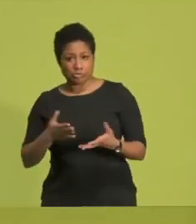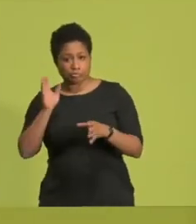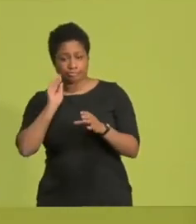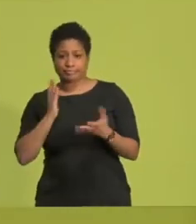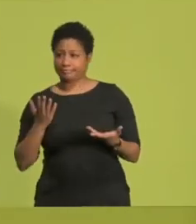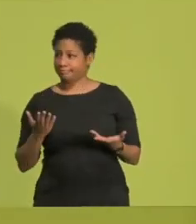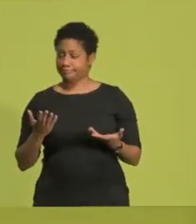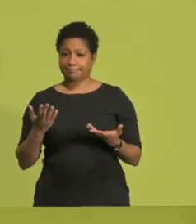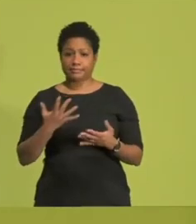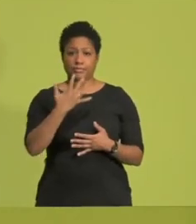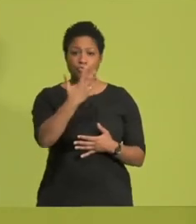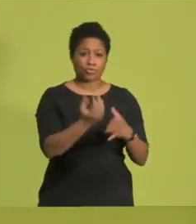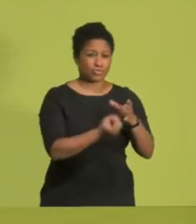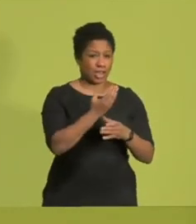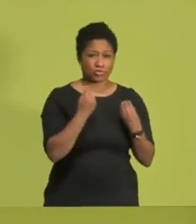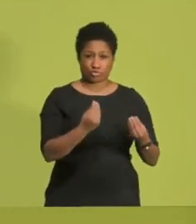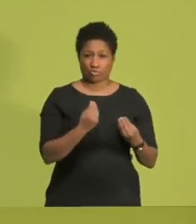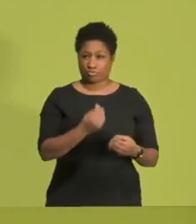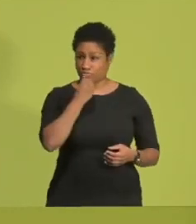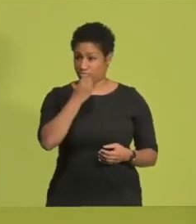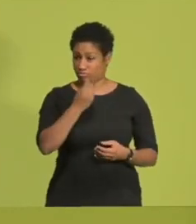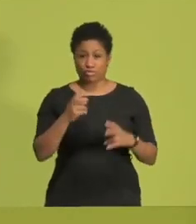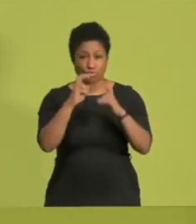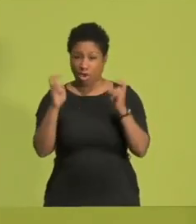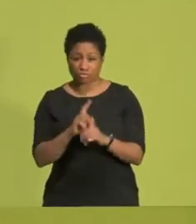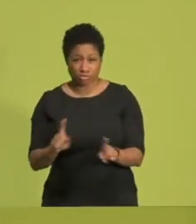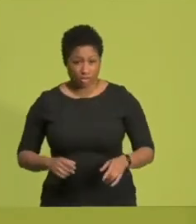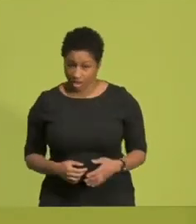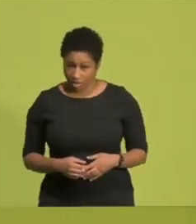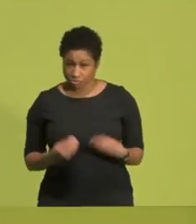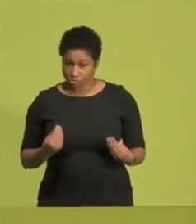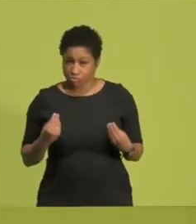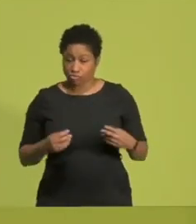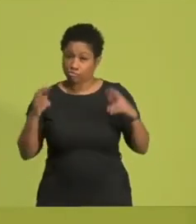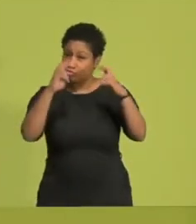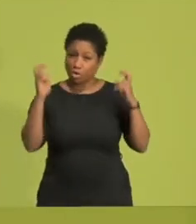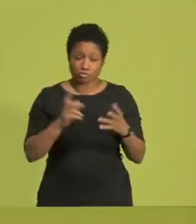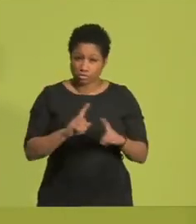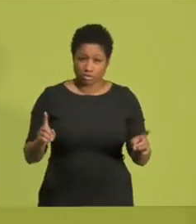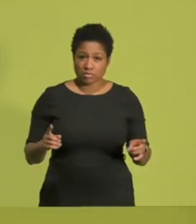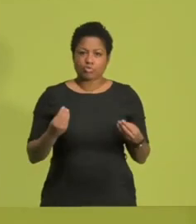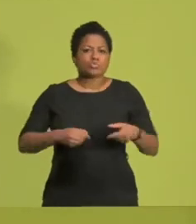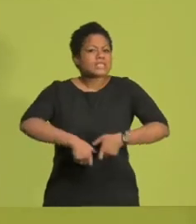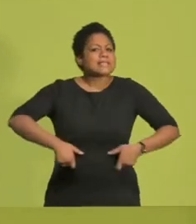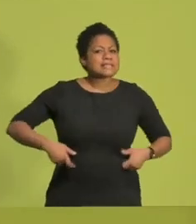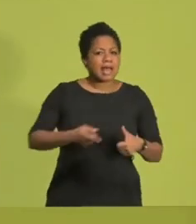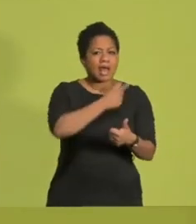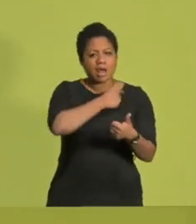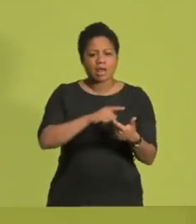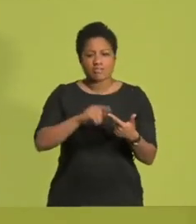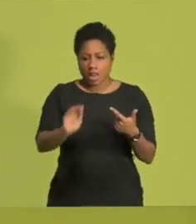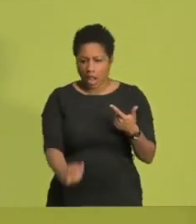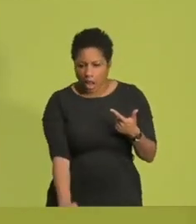alles. An 5 von 7 Tagen in der Woche essen wir nicht mehr zu Hause. An 5 von 7 Tagen essen wir in der Kita, wenn wir ganz